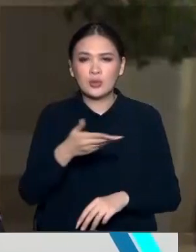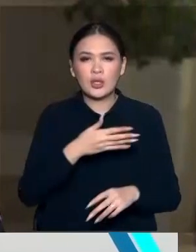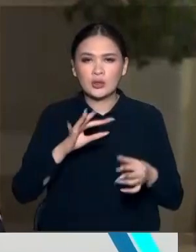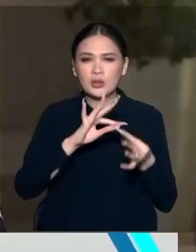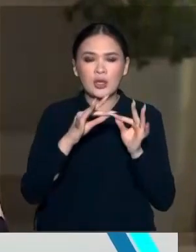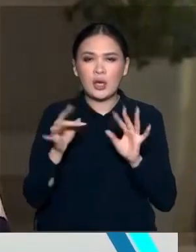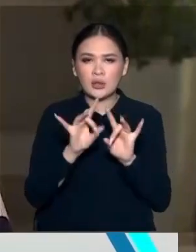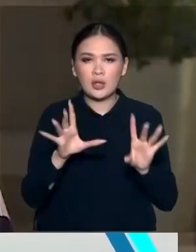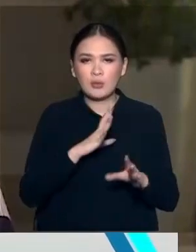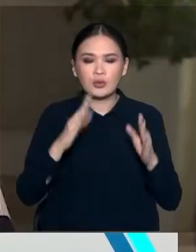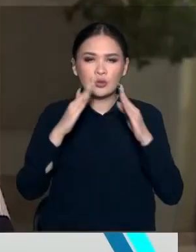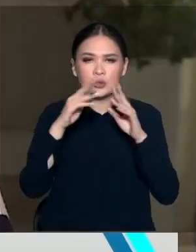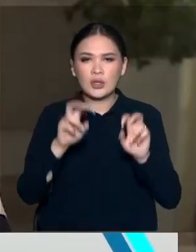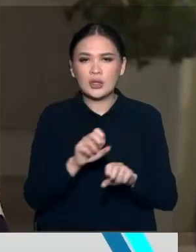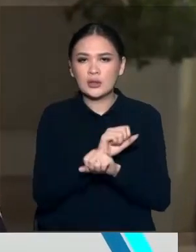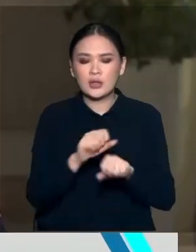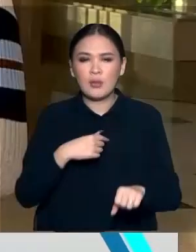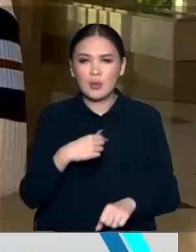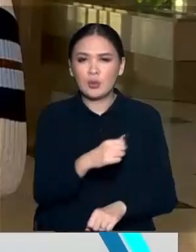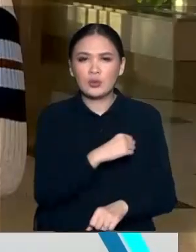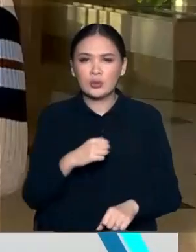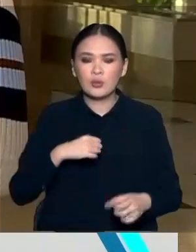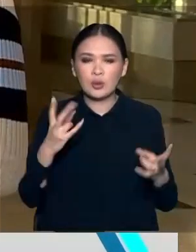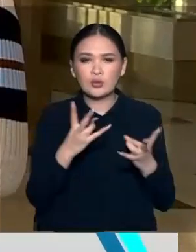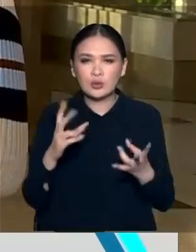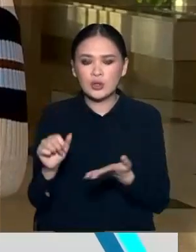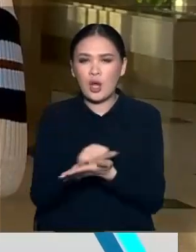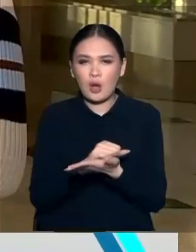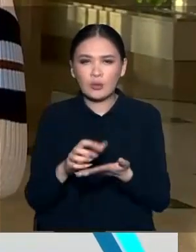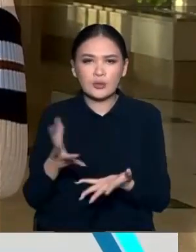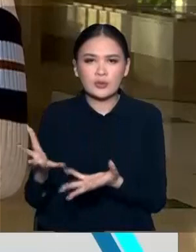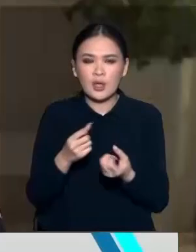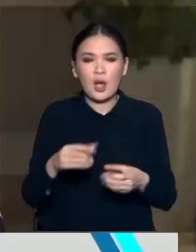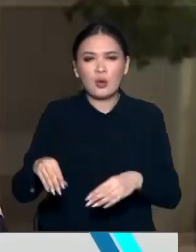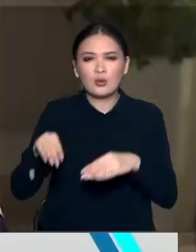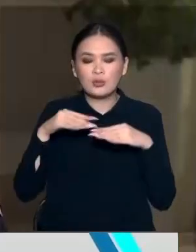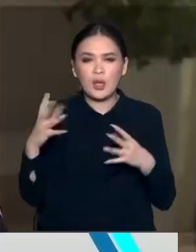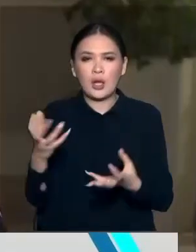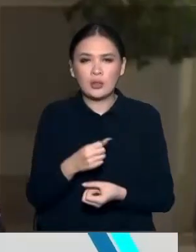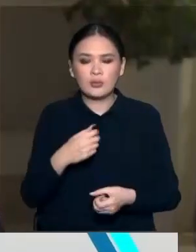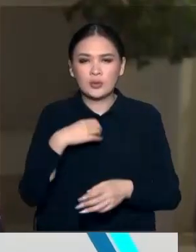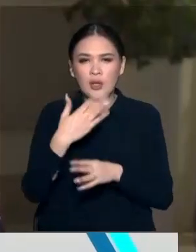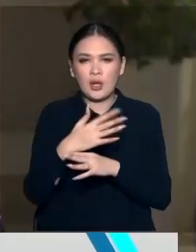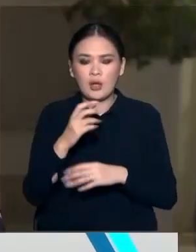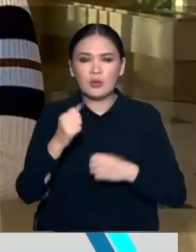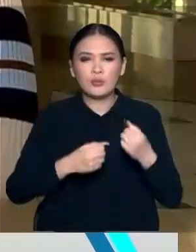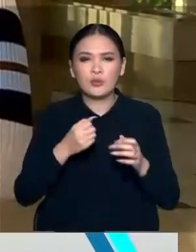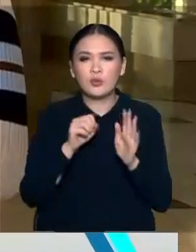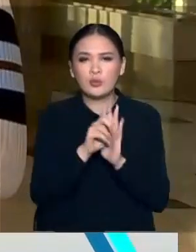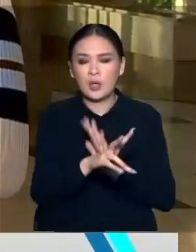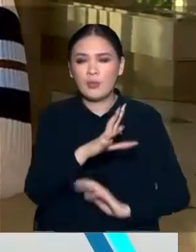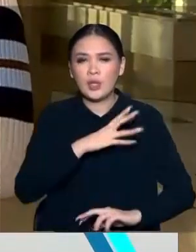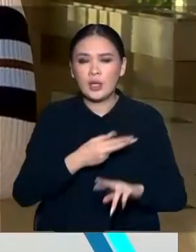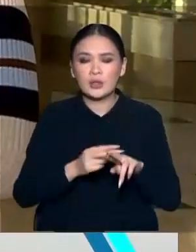айтты, үйде қалуға болмайды деп, сосын біз өзіміздің керекті құжаттарымызды алып, көрпелерімізді алып, далаға қонған болатынбыз бір күн. Осы